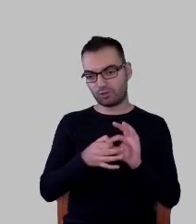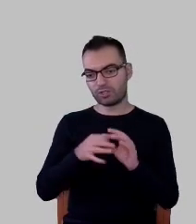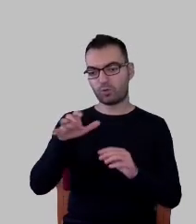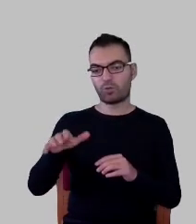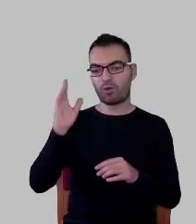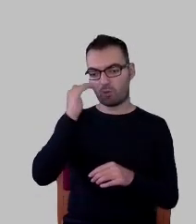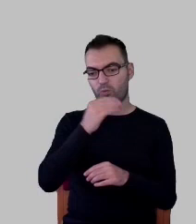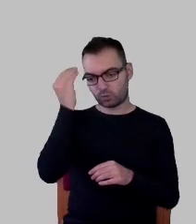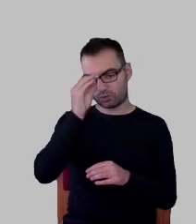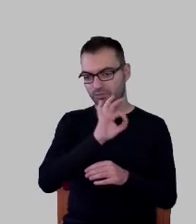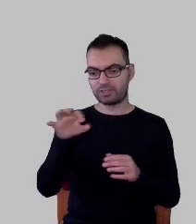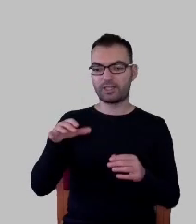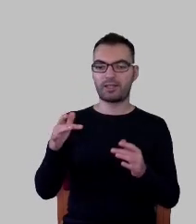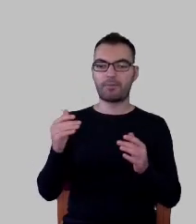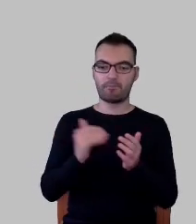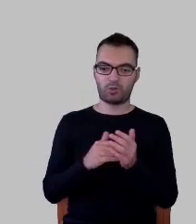specjalnymi potrzebami edukacyjnymi.